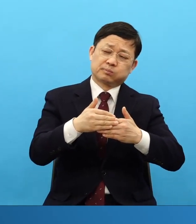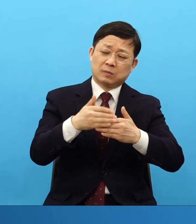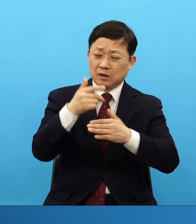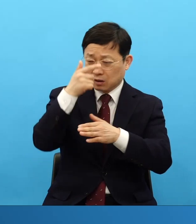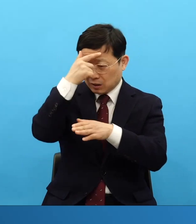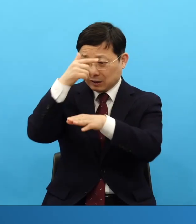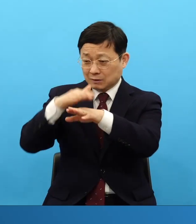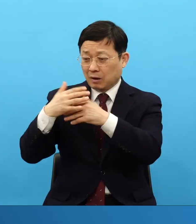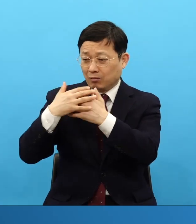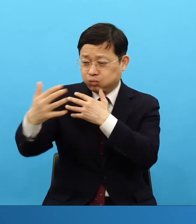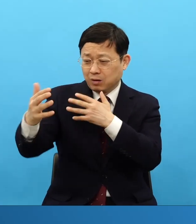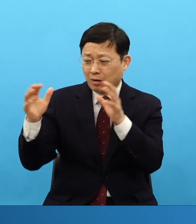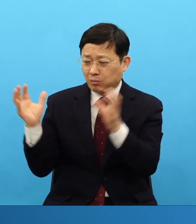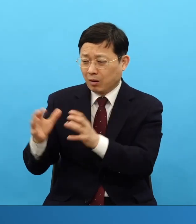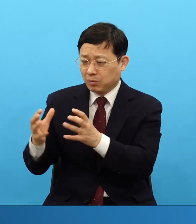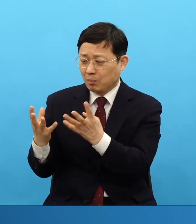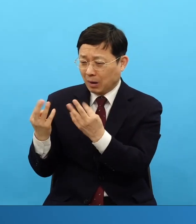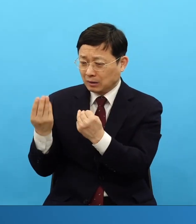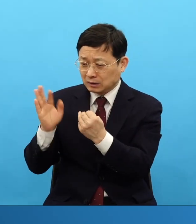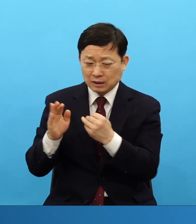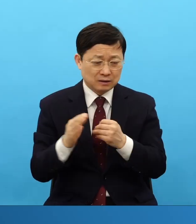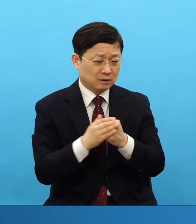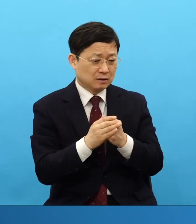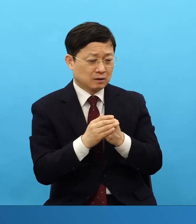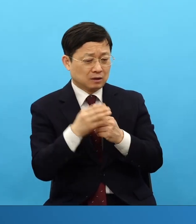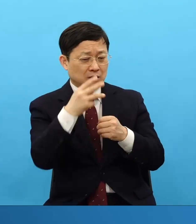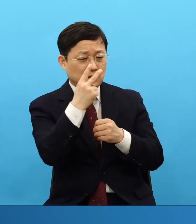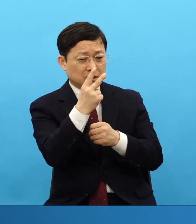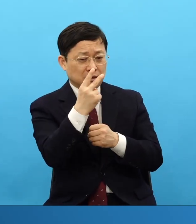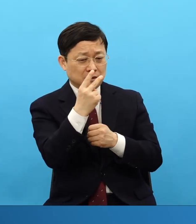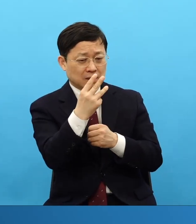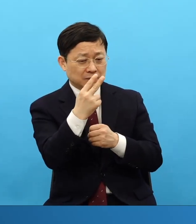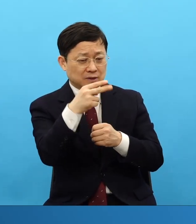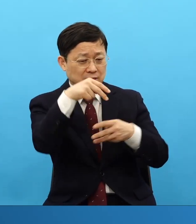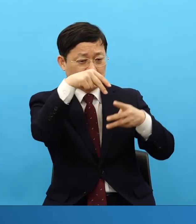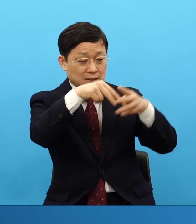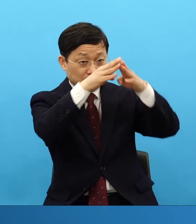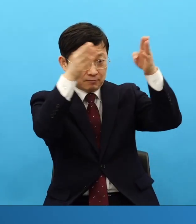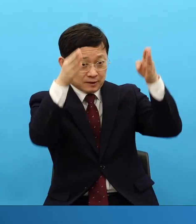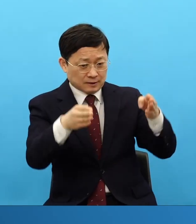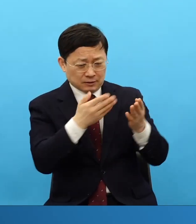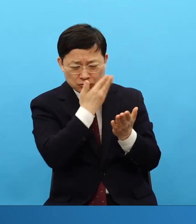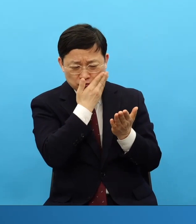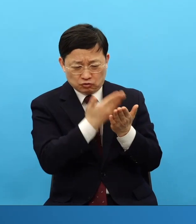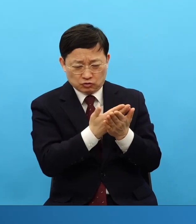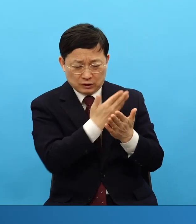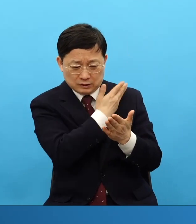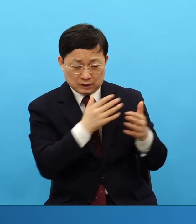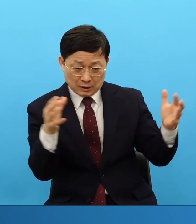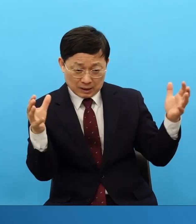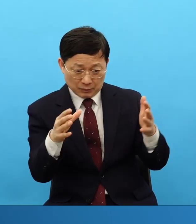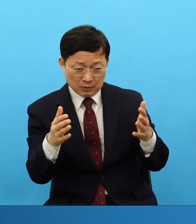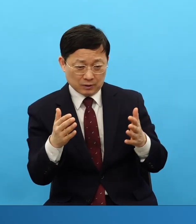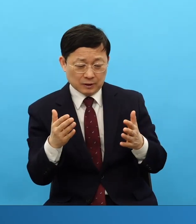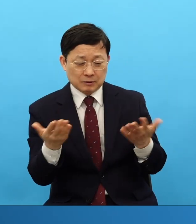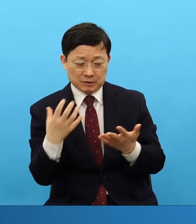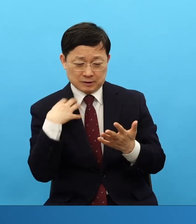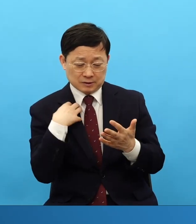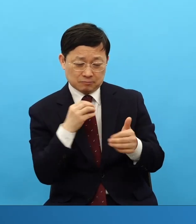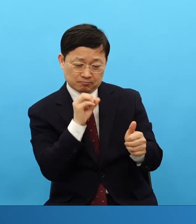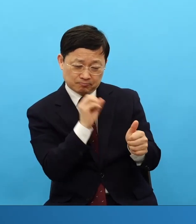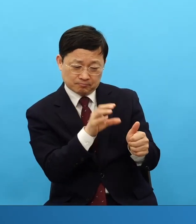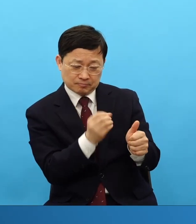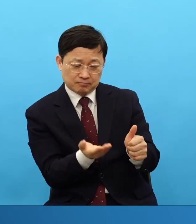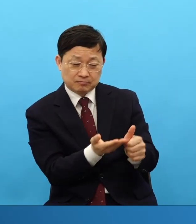제대로 미션 주는 게 안 돼요. 그래서 그걸 지금 하려고 하는 겁니다. And up till now, we had done these conferences, but the true mission wasn't given. But 물론 that's what I 집회도 will start.